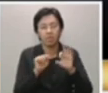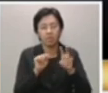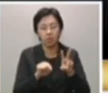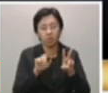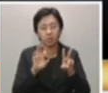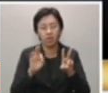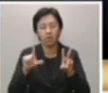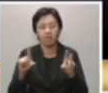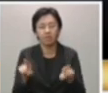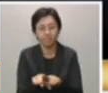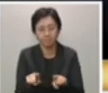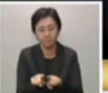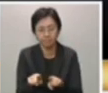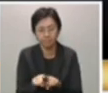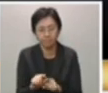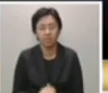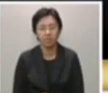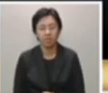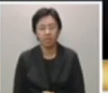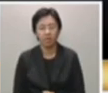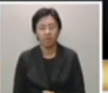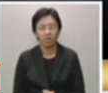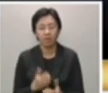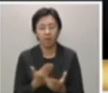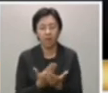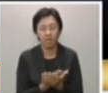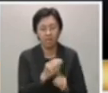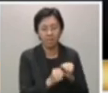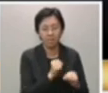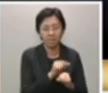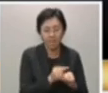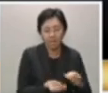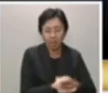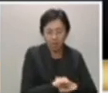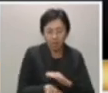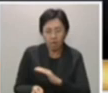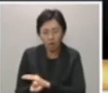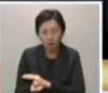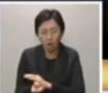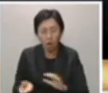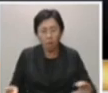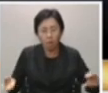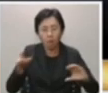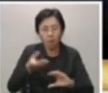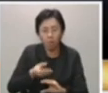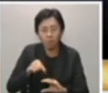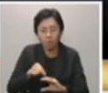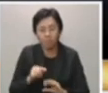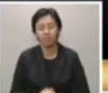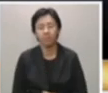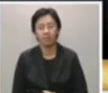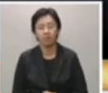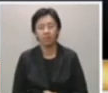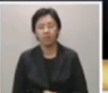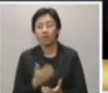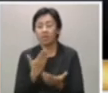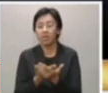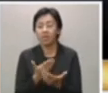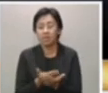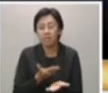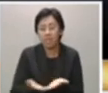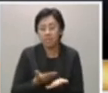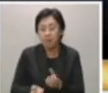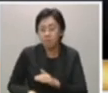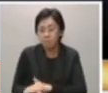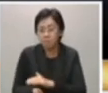ช่นเดียวกันก็พูดได้เลยว่าถ้าสัดส่วนอัตราการจ่ายใต้